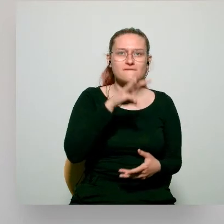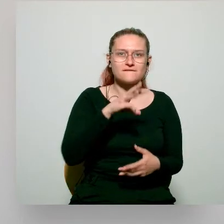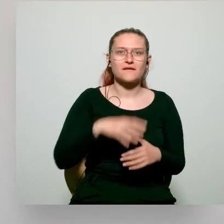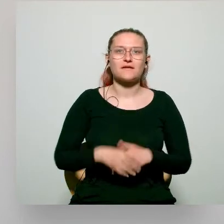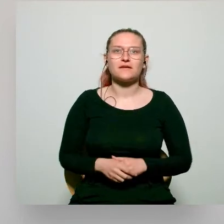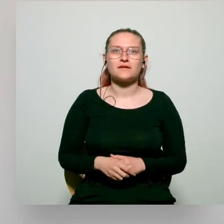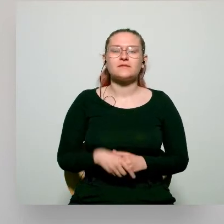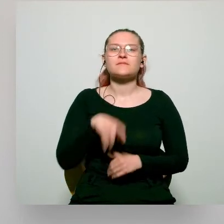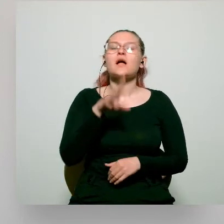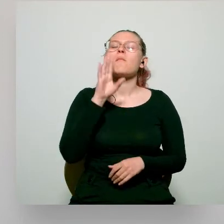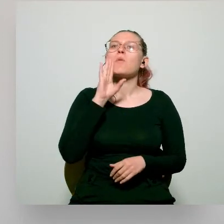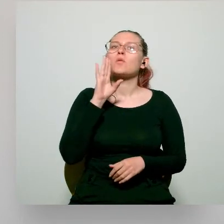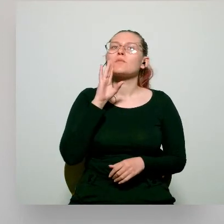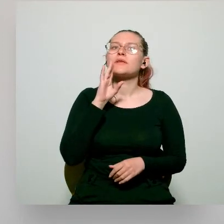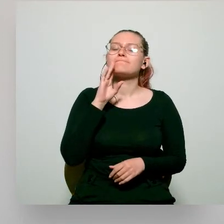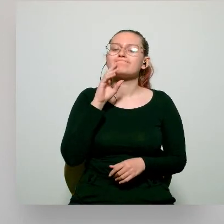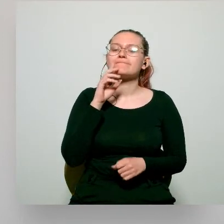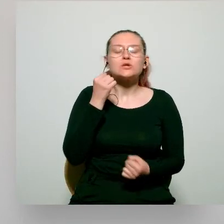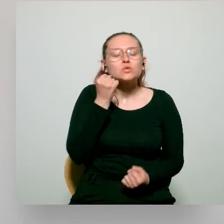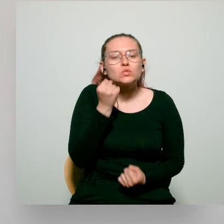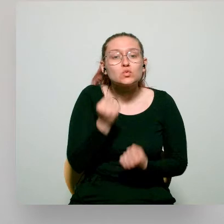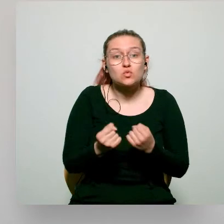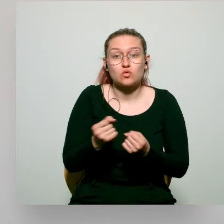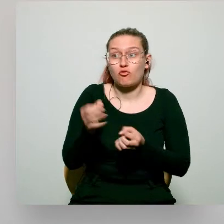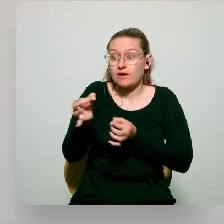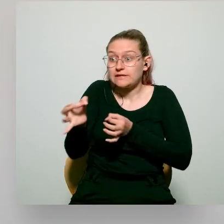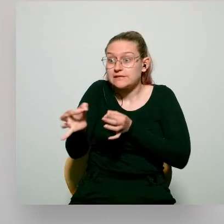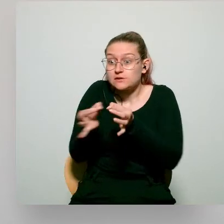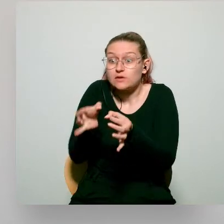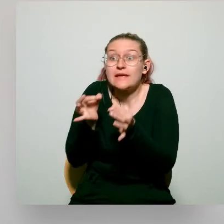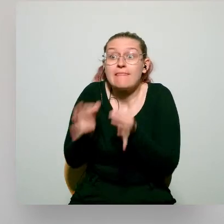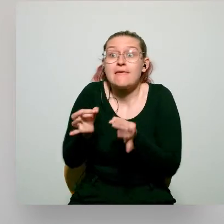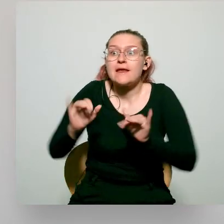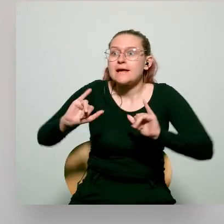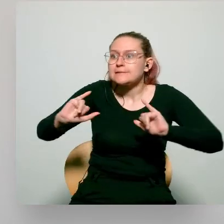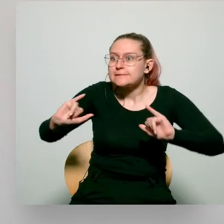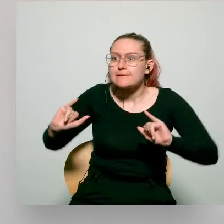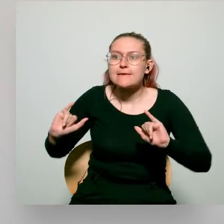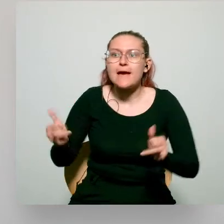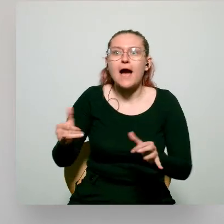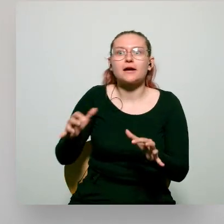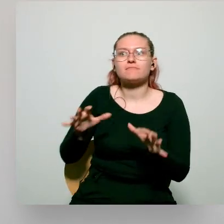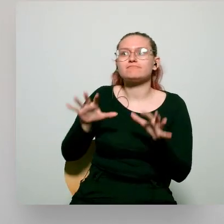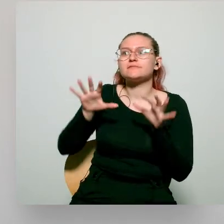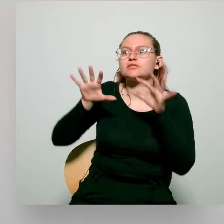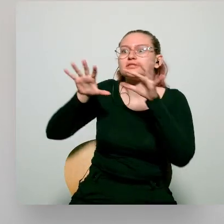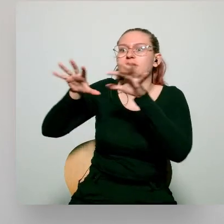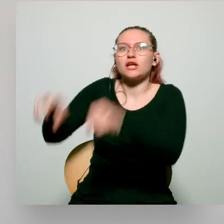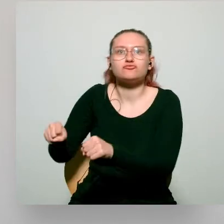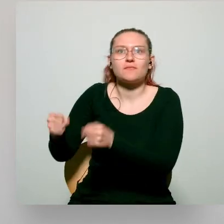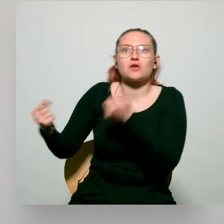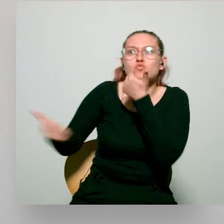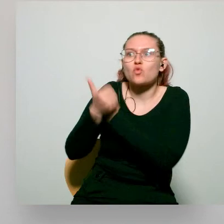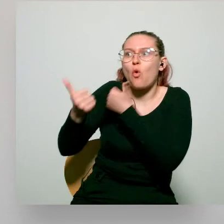trudno uchwycić proces historyczny w momencie, kiedy się dzieje, bo jest chaotyczny, ale jednak no ja